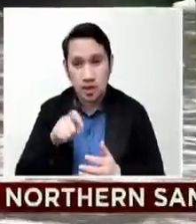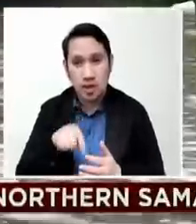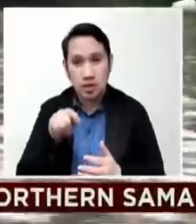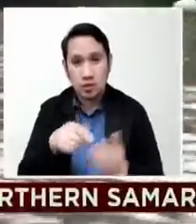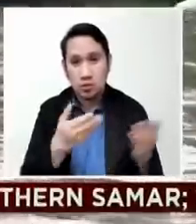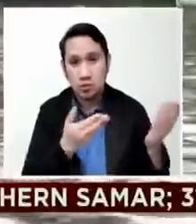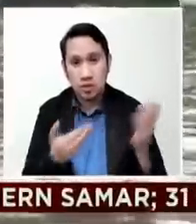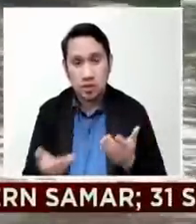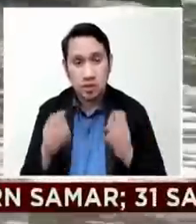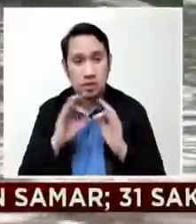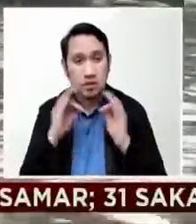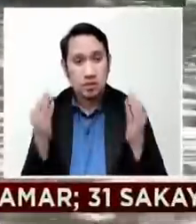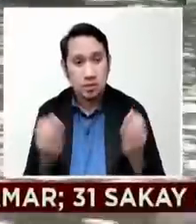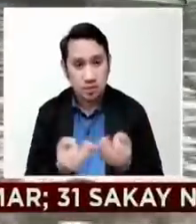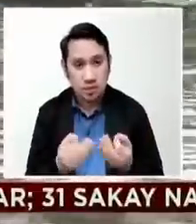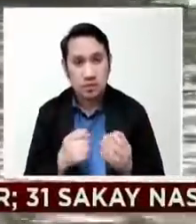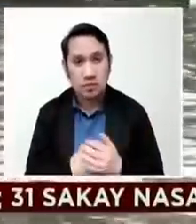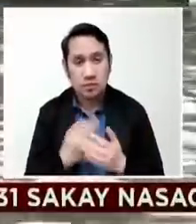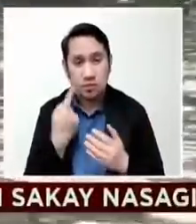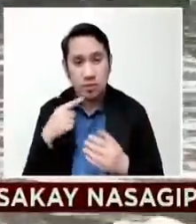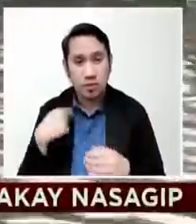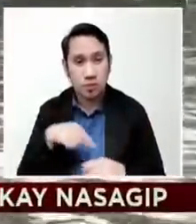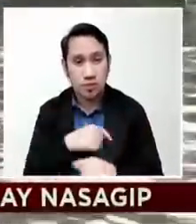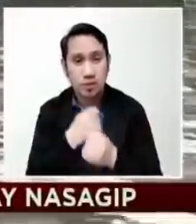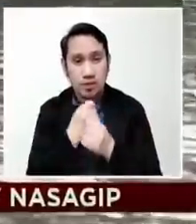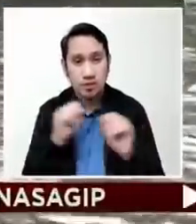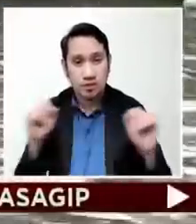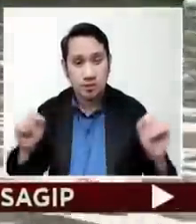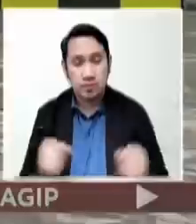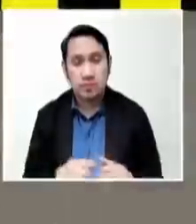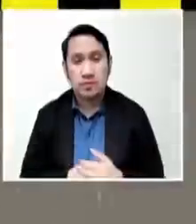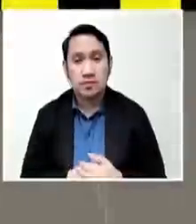kasama ang go bago pagligtas tayo.